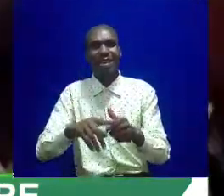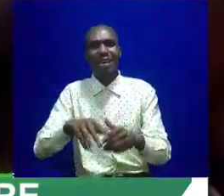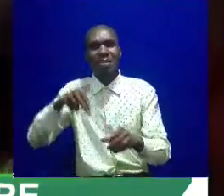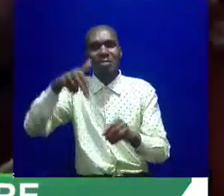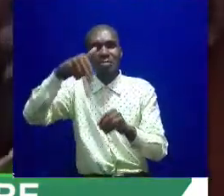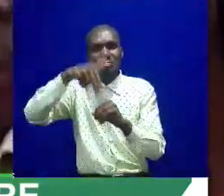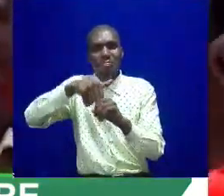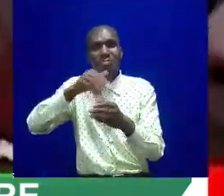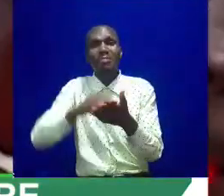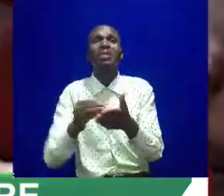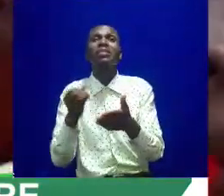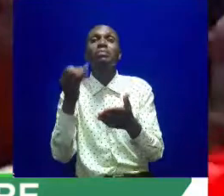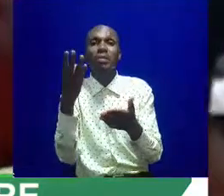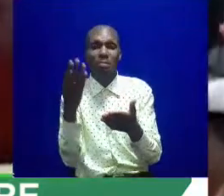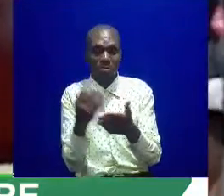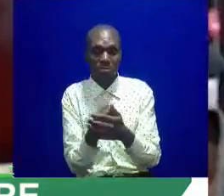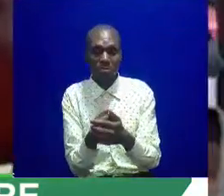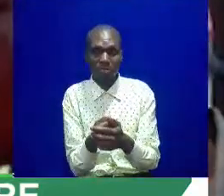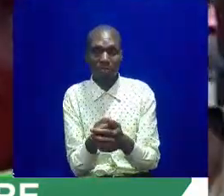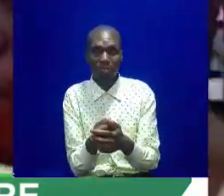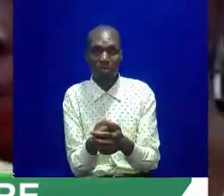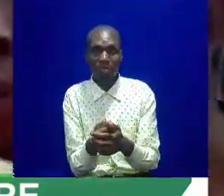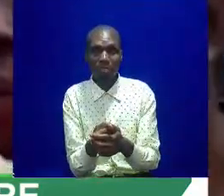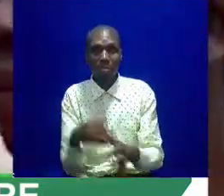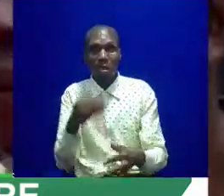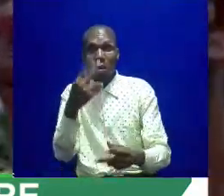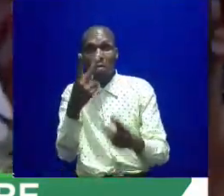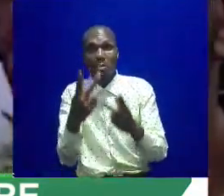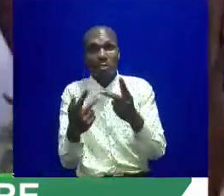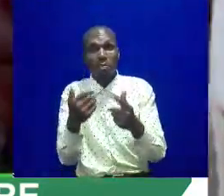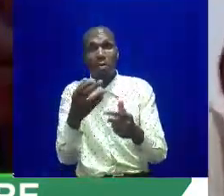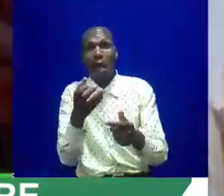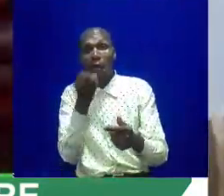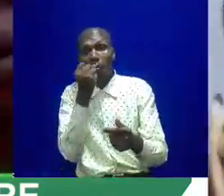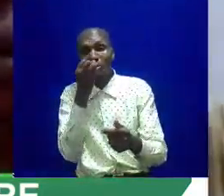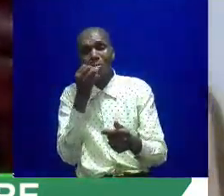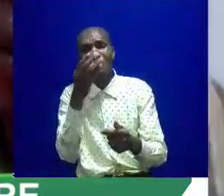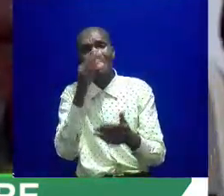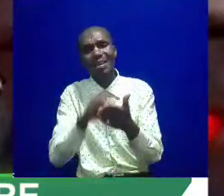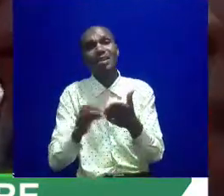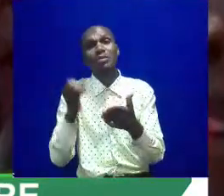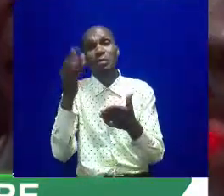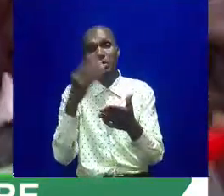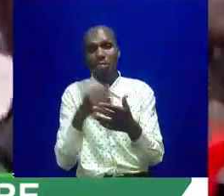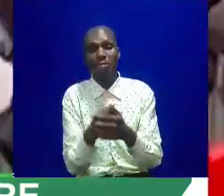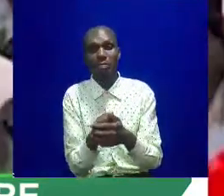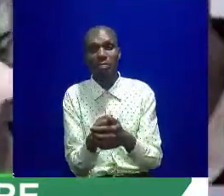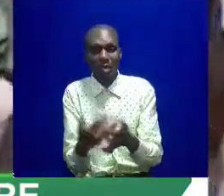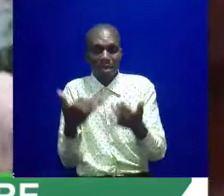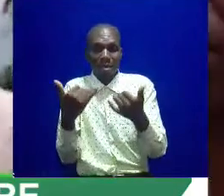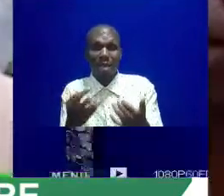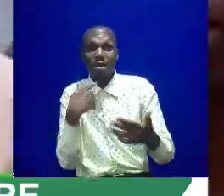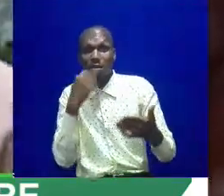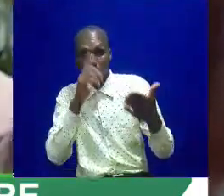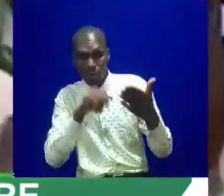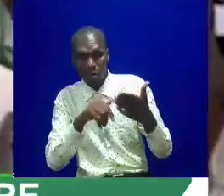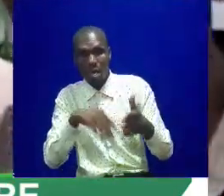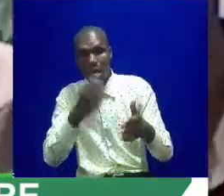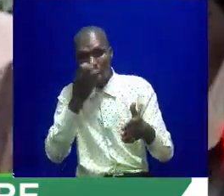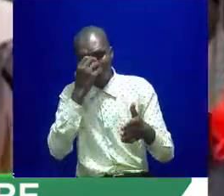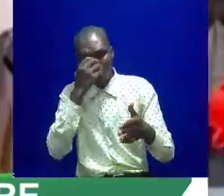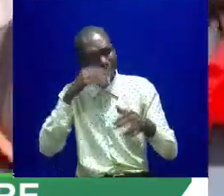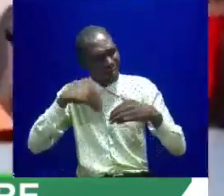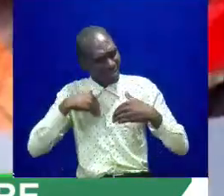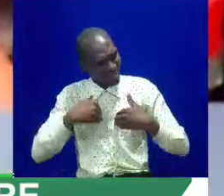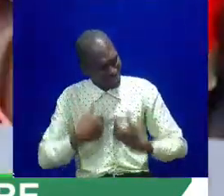iko wapi juu bei ya unga school fees iko wapi juu tunasema Ruto